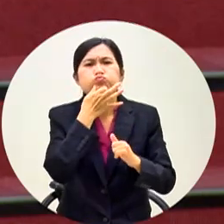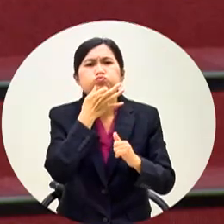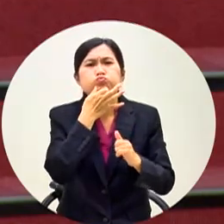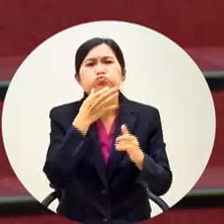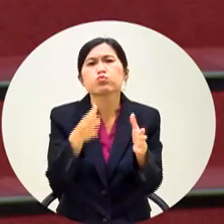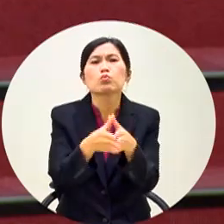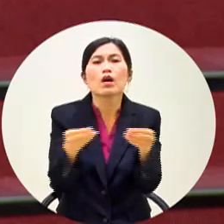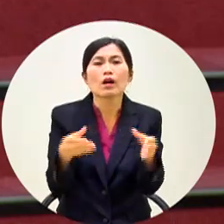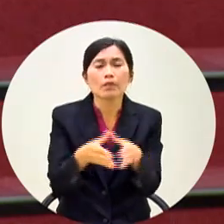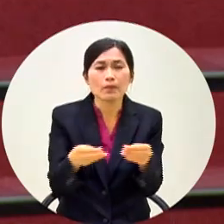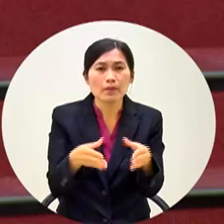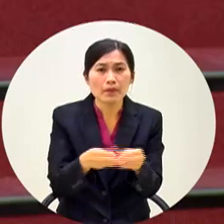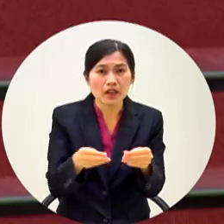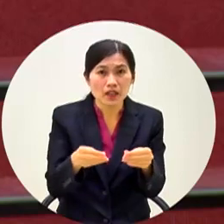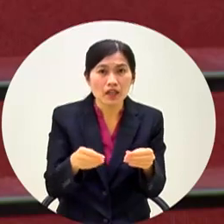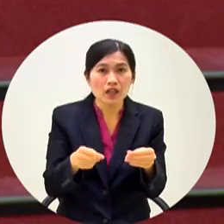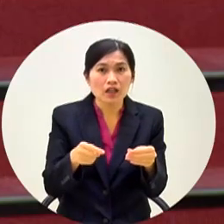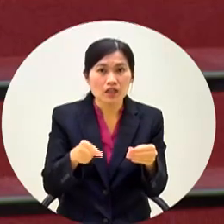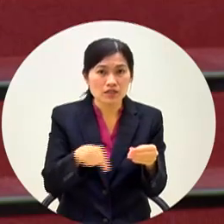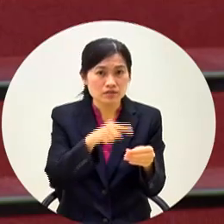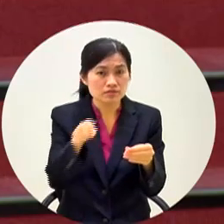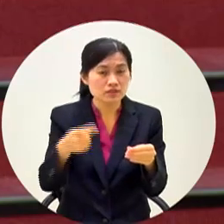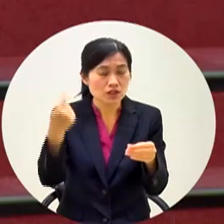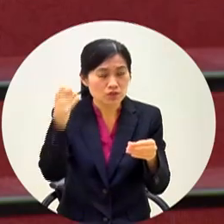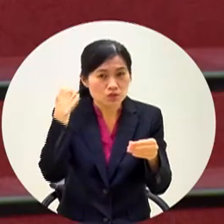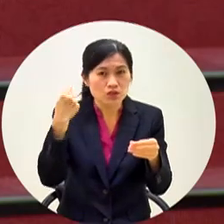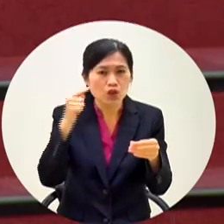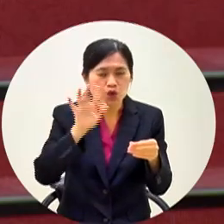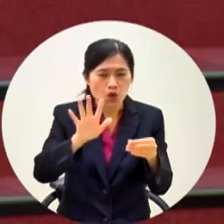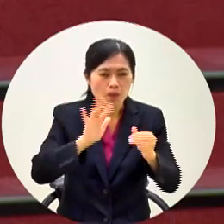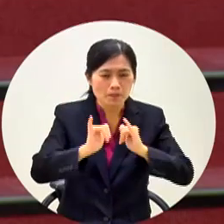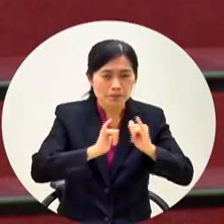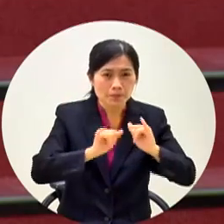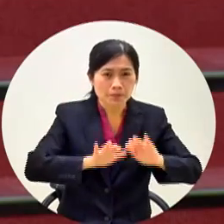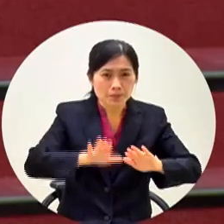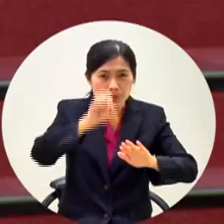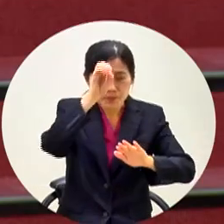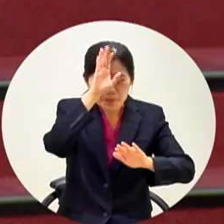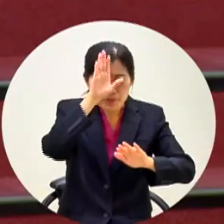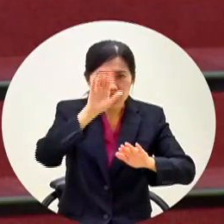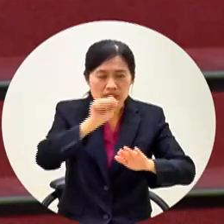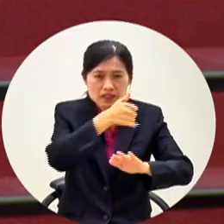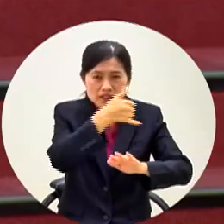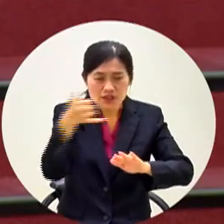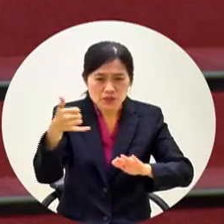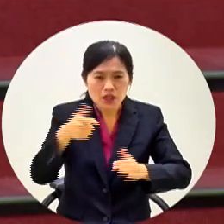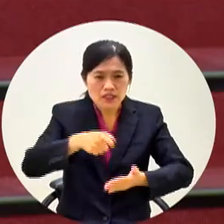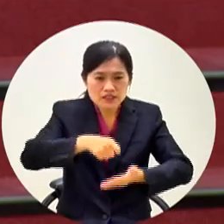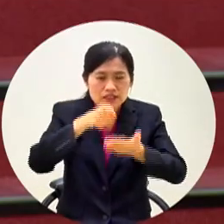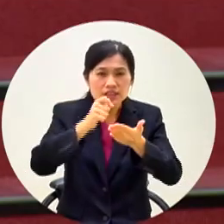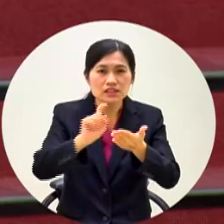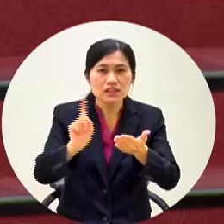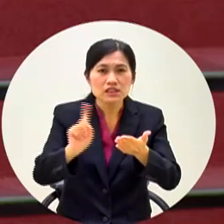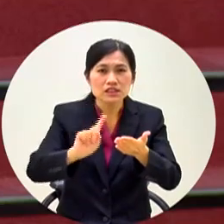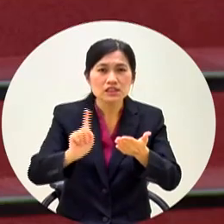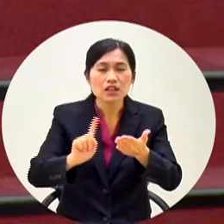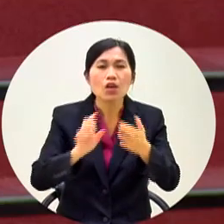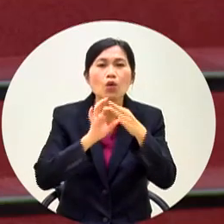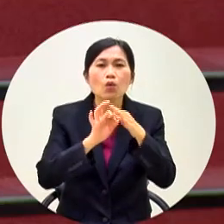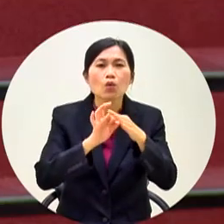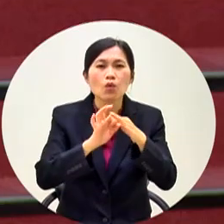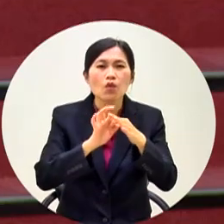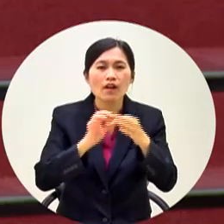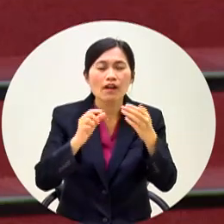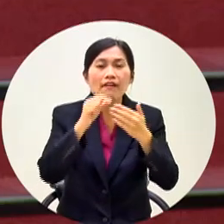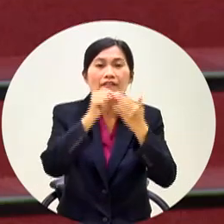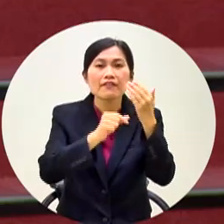题。那所以呢，其实昨天有民进党的议员在议事厅里面提到了一个问题，就是有关于在法的